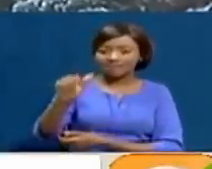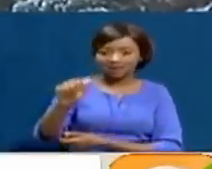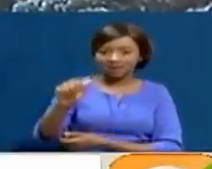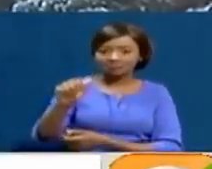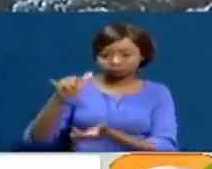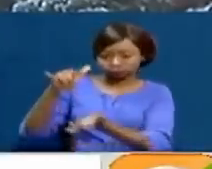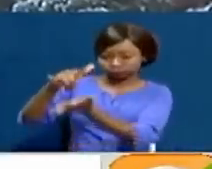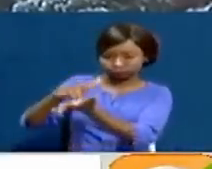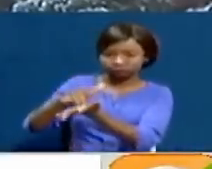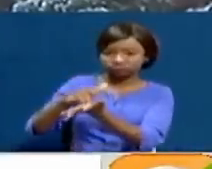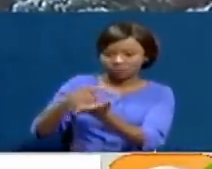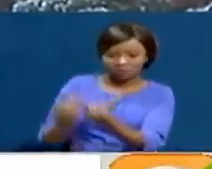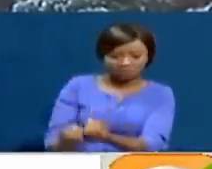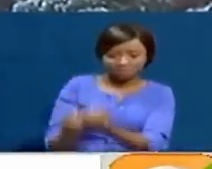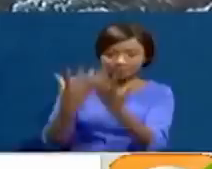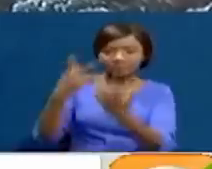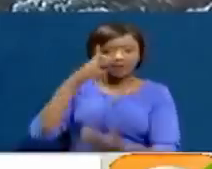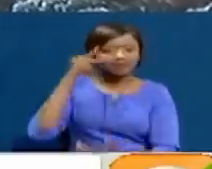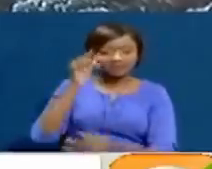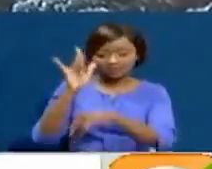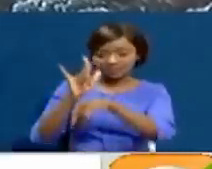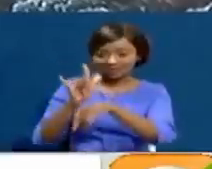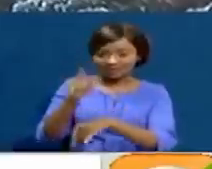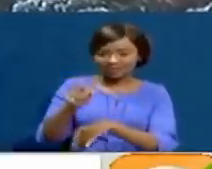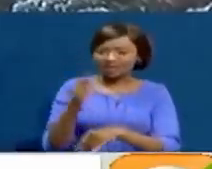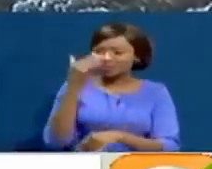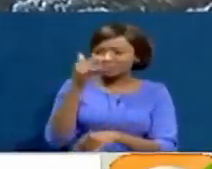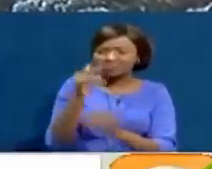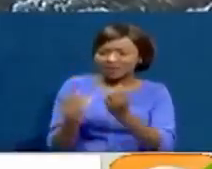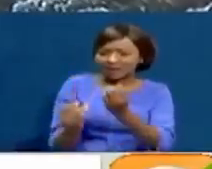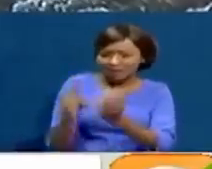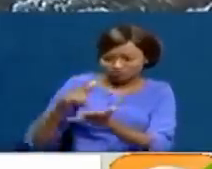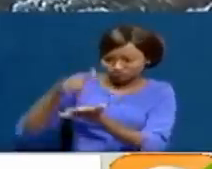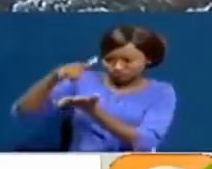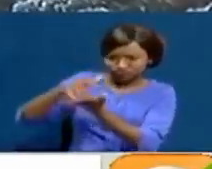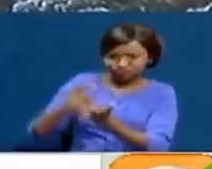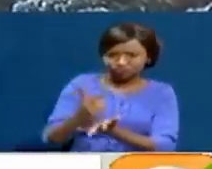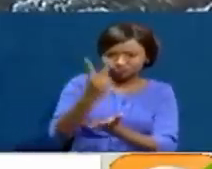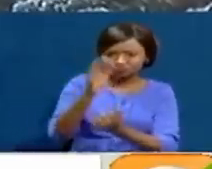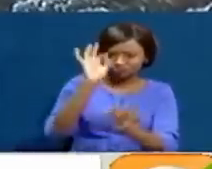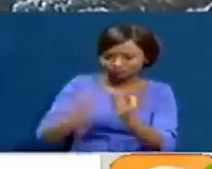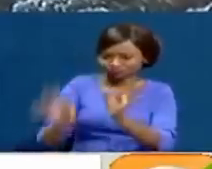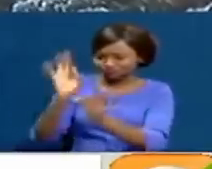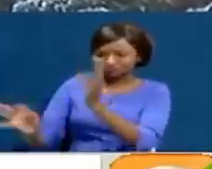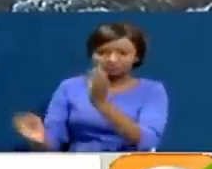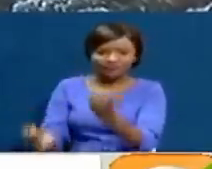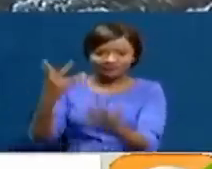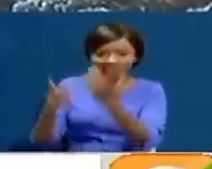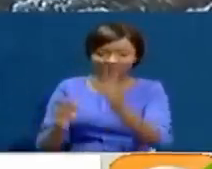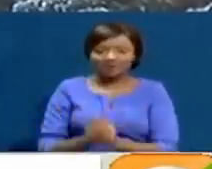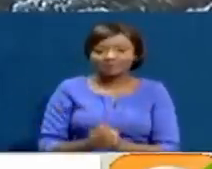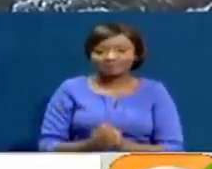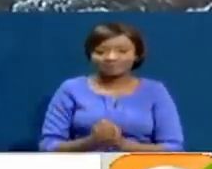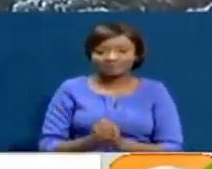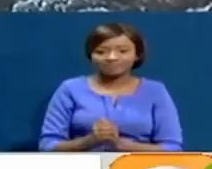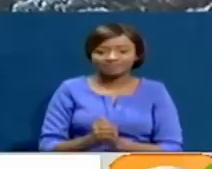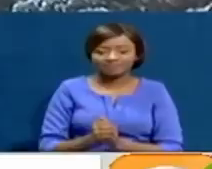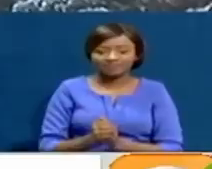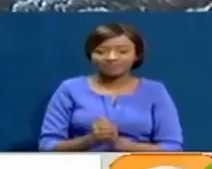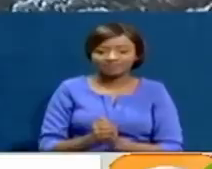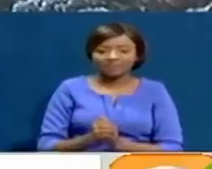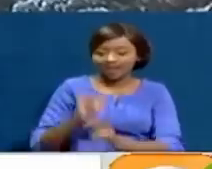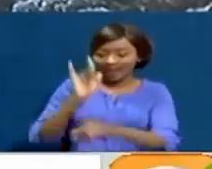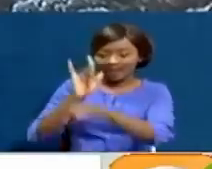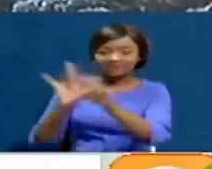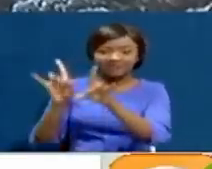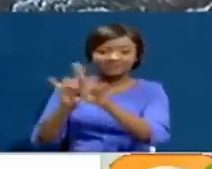asubuhi ya leo. Shambulizi hilo lililopelekea kuteketezwa kwa ndege mbili za kiraiyaa na mbili za kijeshi lililenga kambi ya jeshi ya